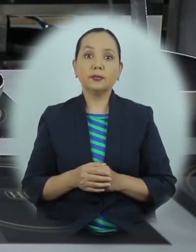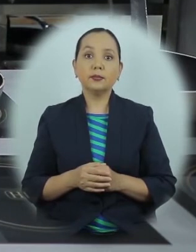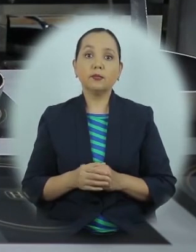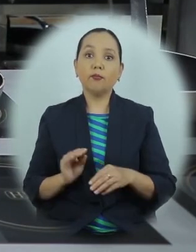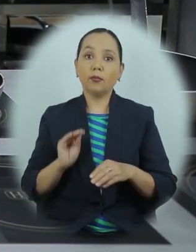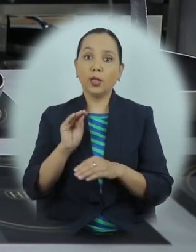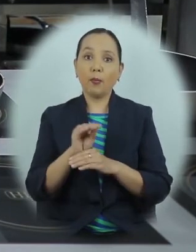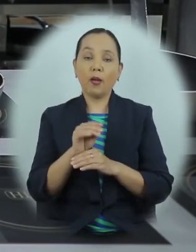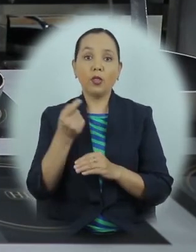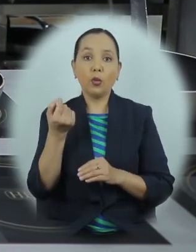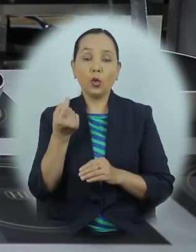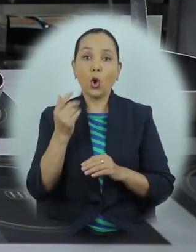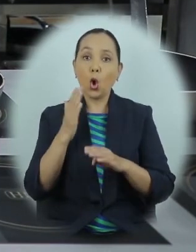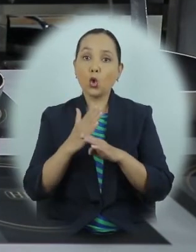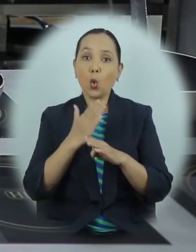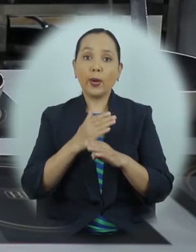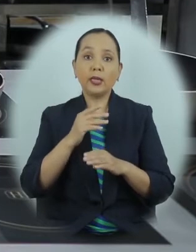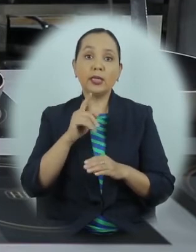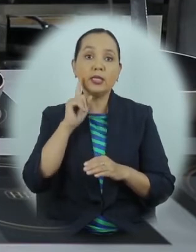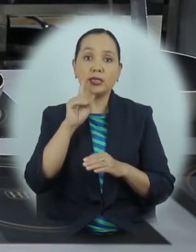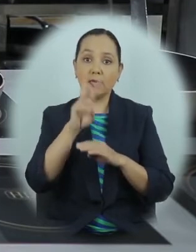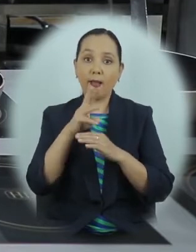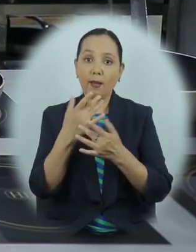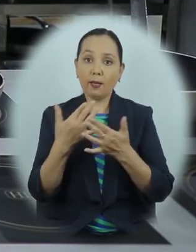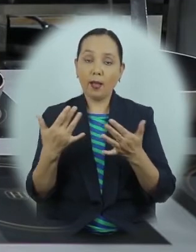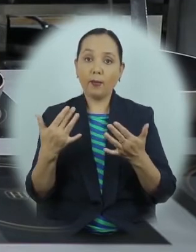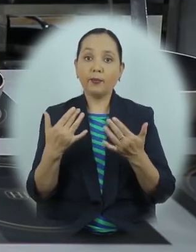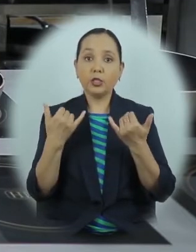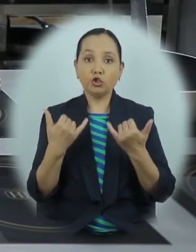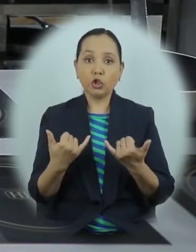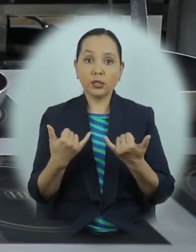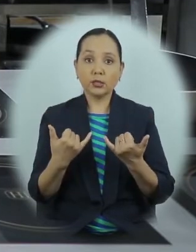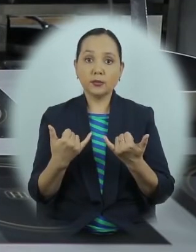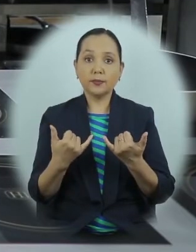добавим немного рубленой зелени сейчас